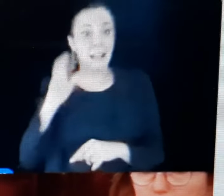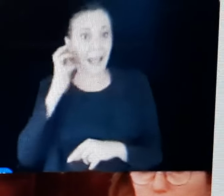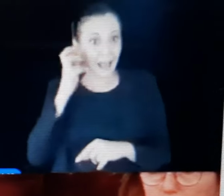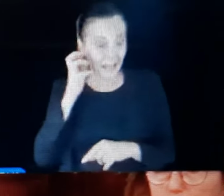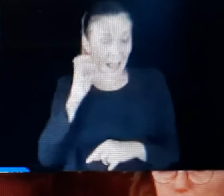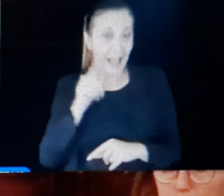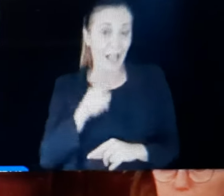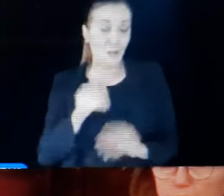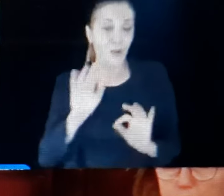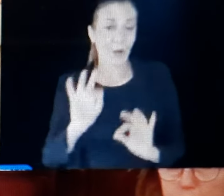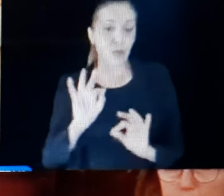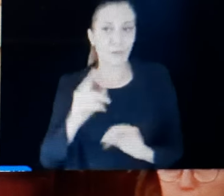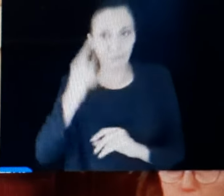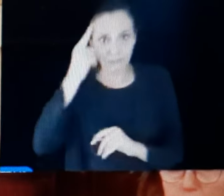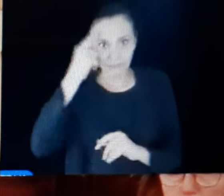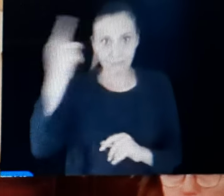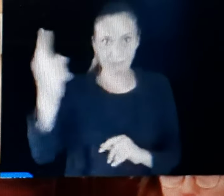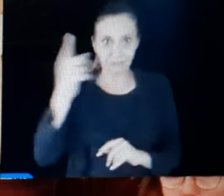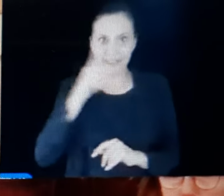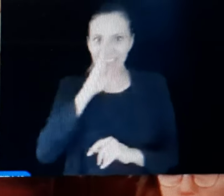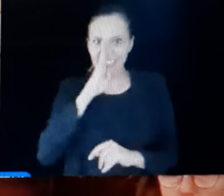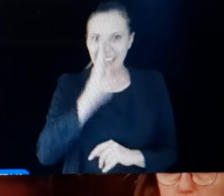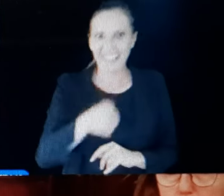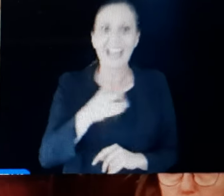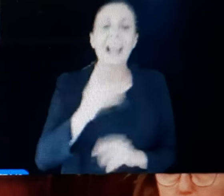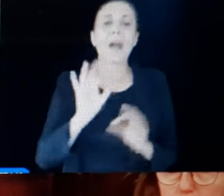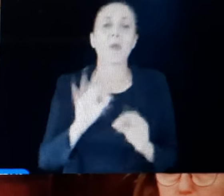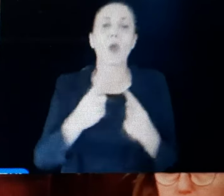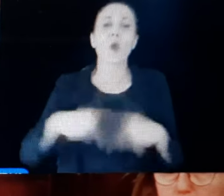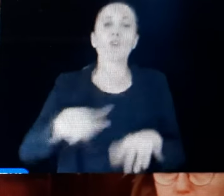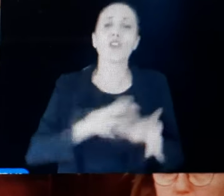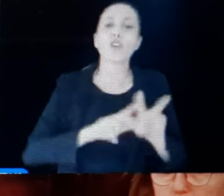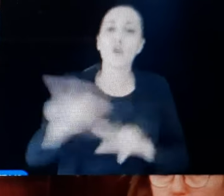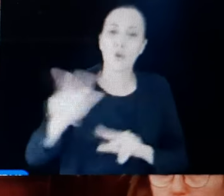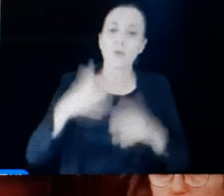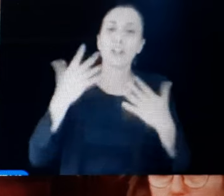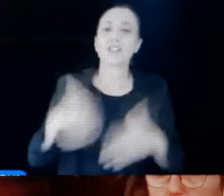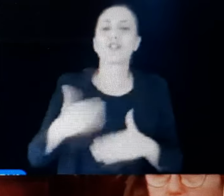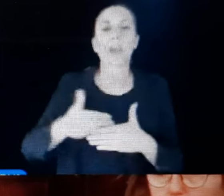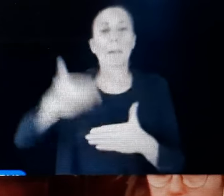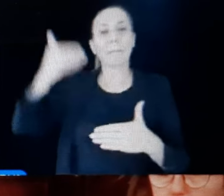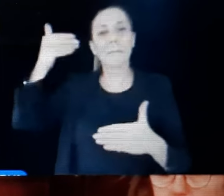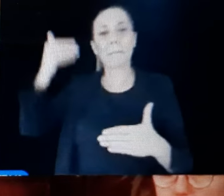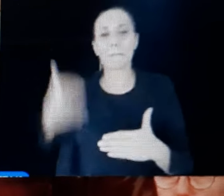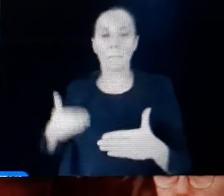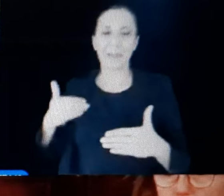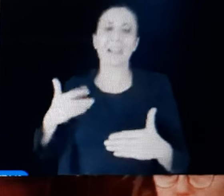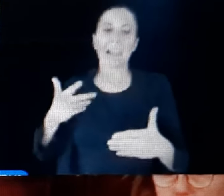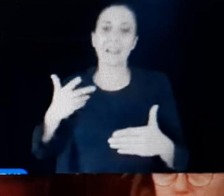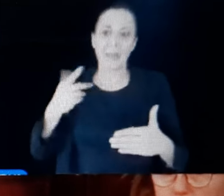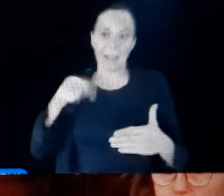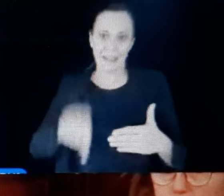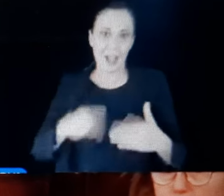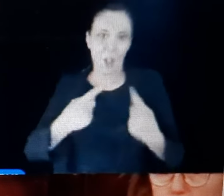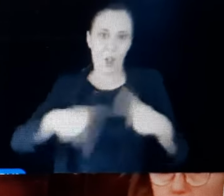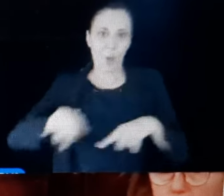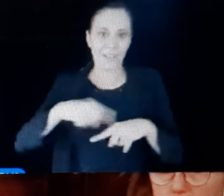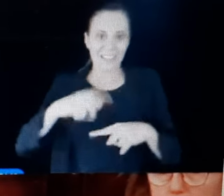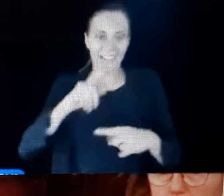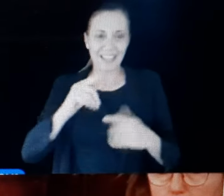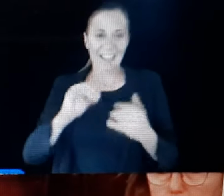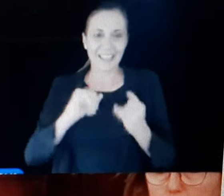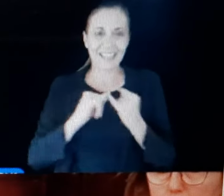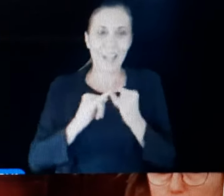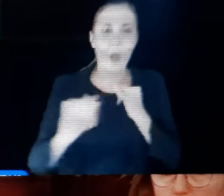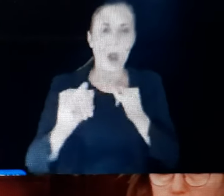le dirette del Consiglio Comunale diversi anni prima delle famose dirette streaming. Barbato ha inoltre conservato